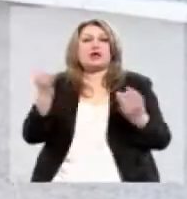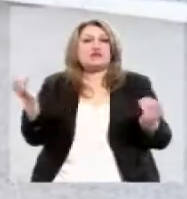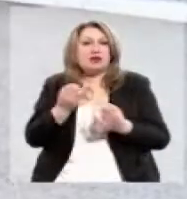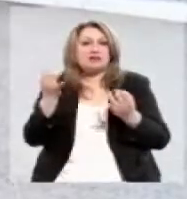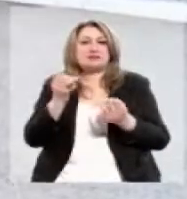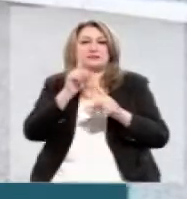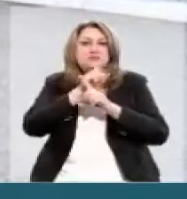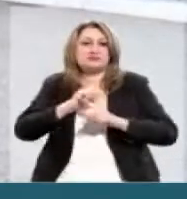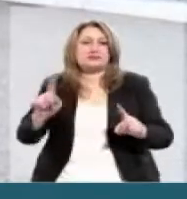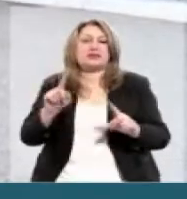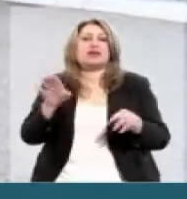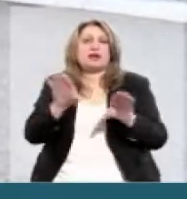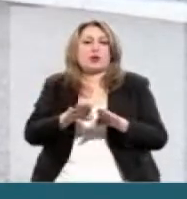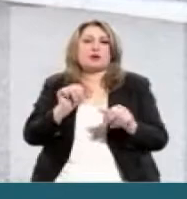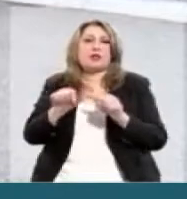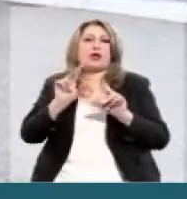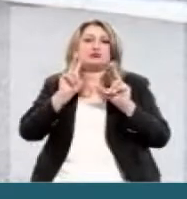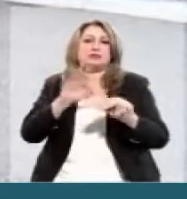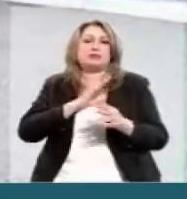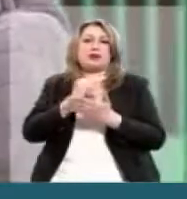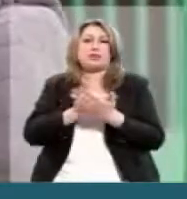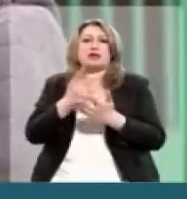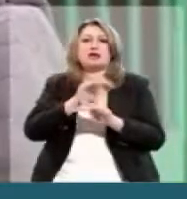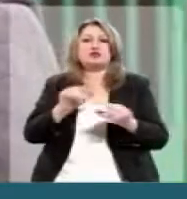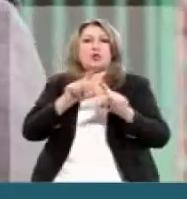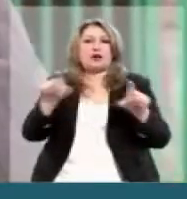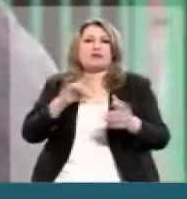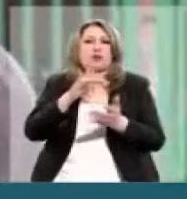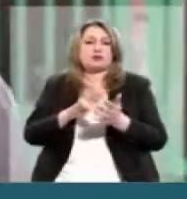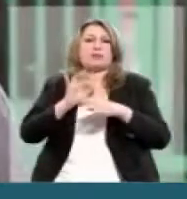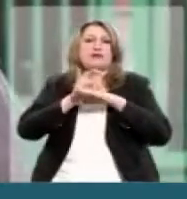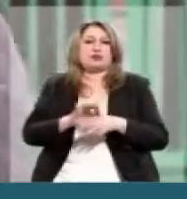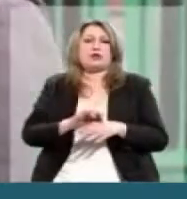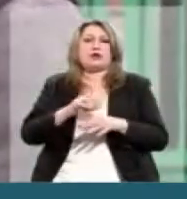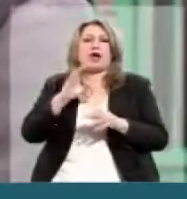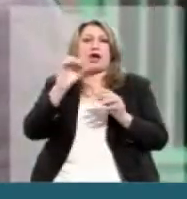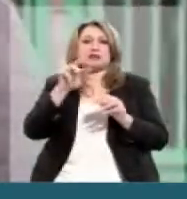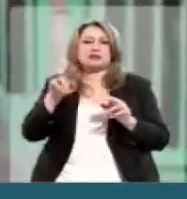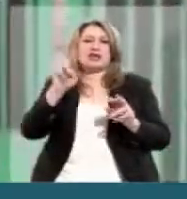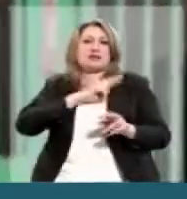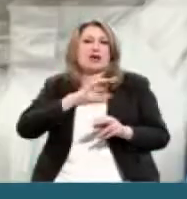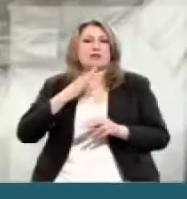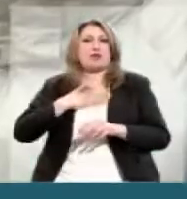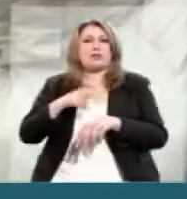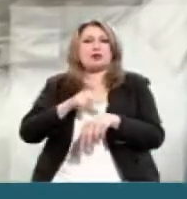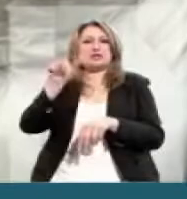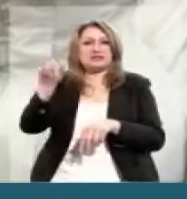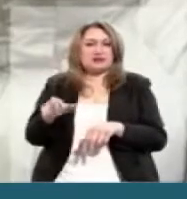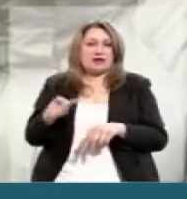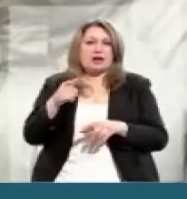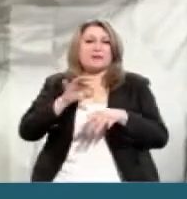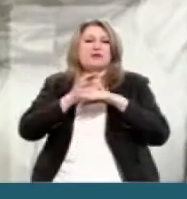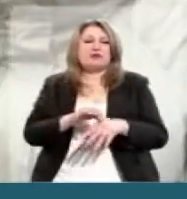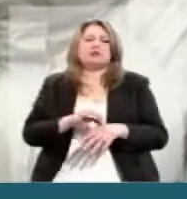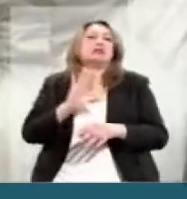Увлекательно и интересно. Именно такой обещает быть программа для школьников города, организованная в рамках акции «Я и мой полицейский». Она